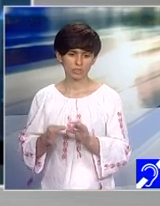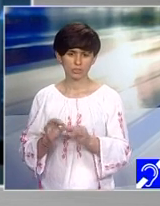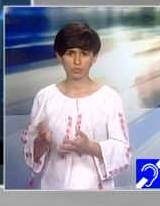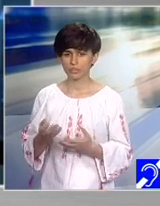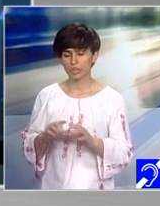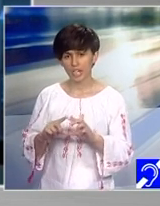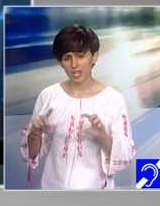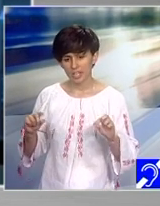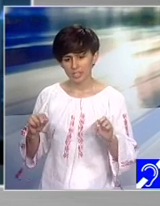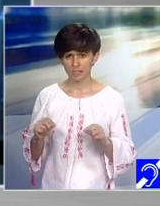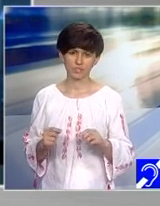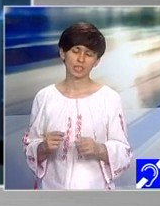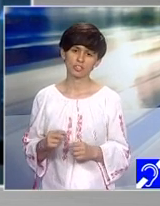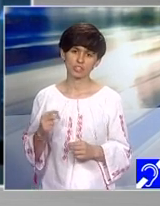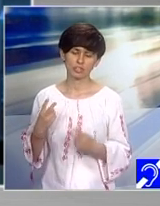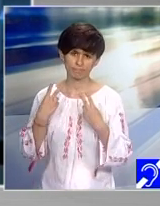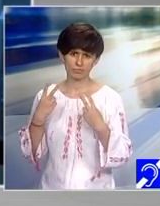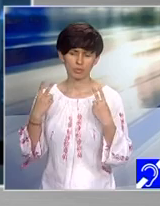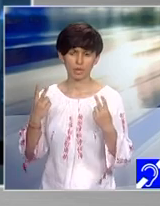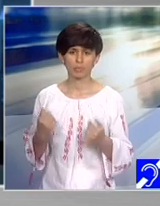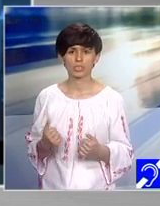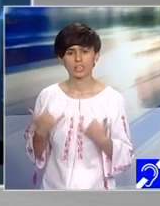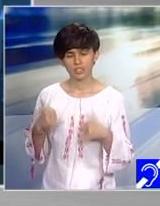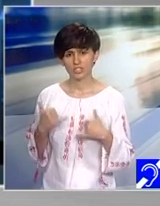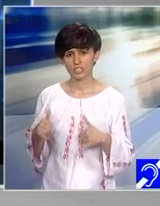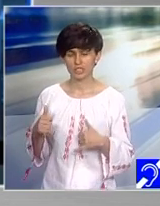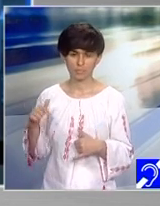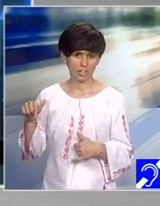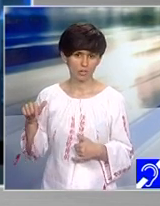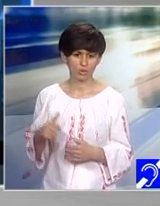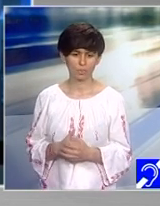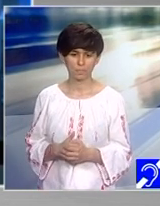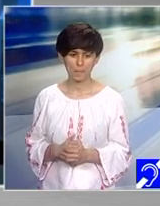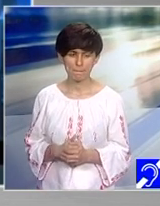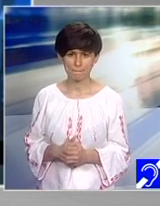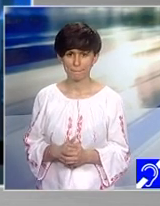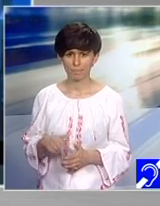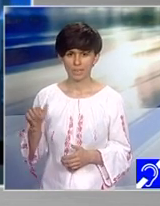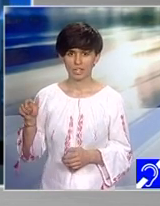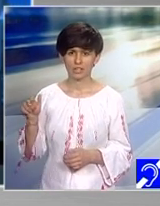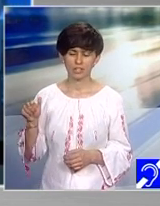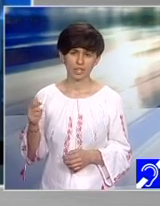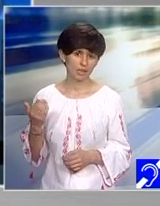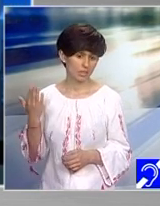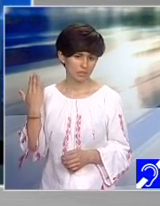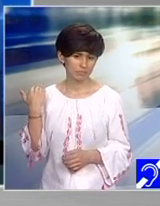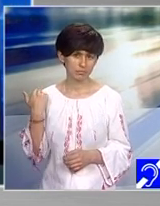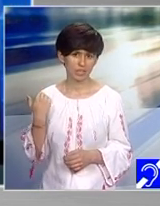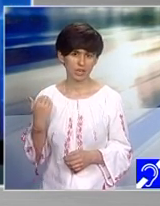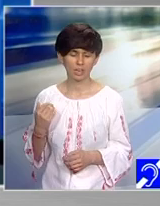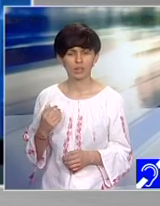definește în măsura cea mai importantă ce se întâmpla acolo. El era extraordinar de erudit, avea niște